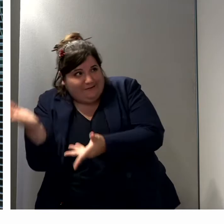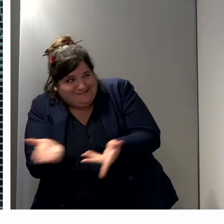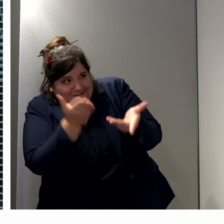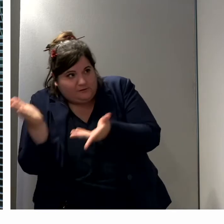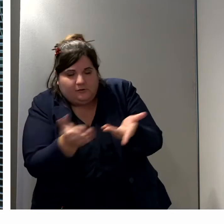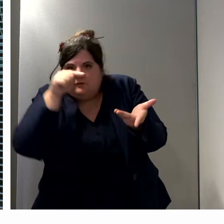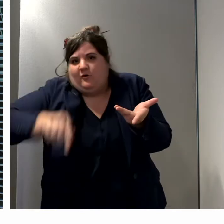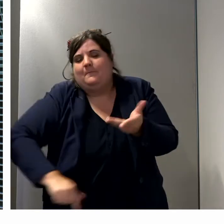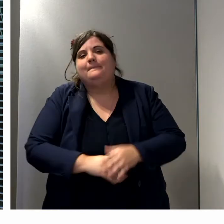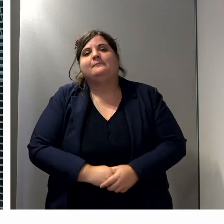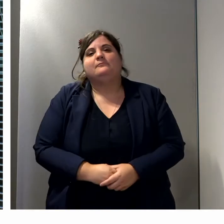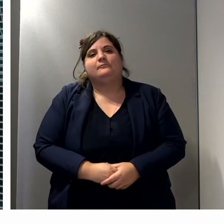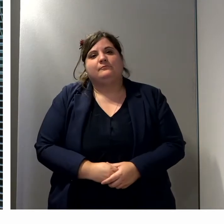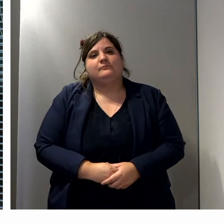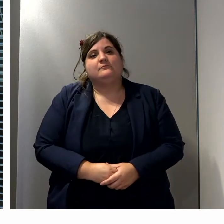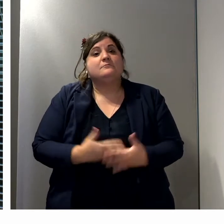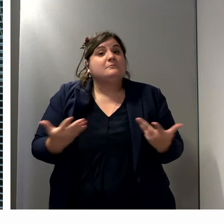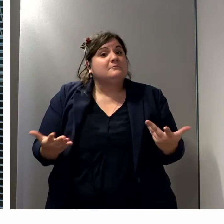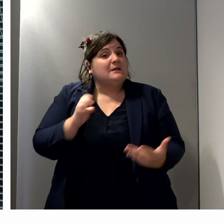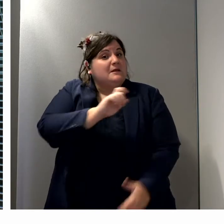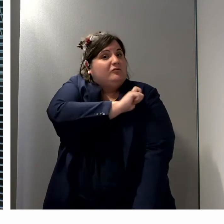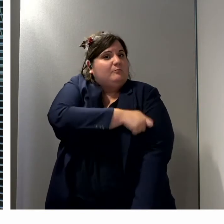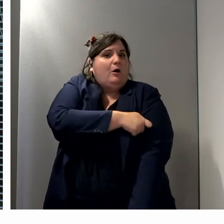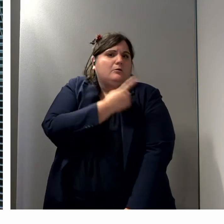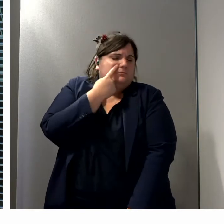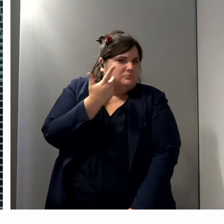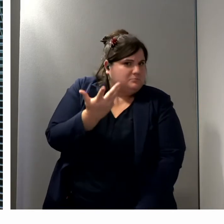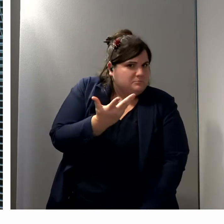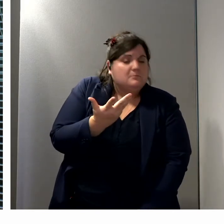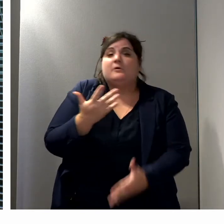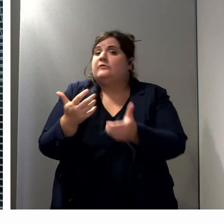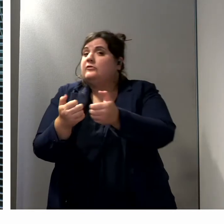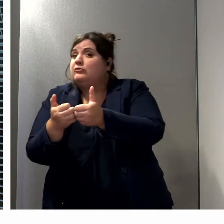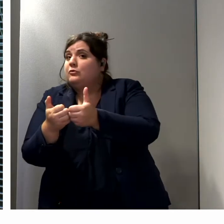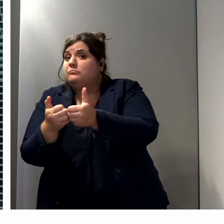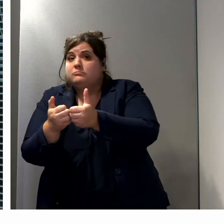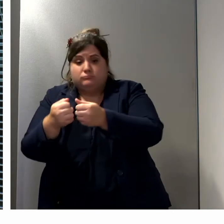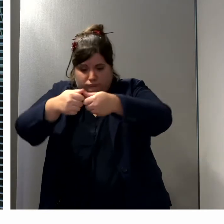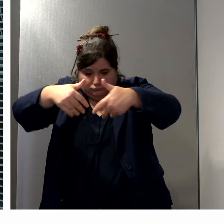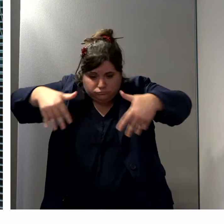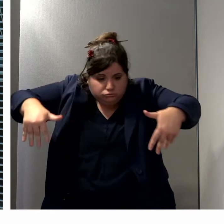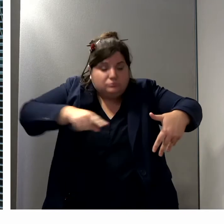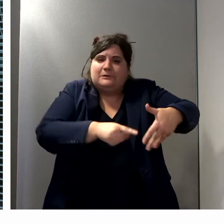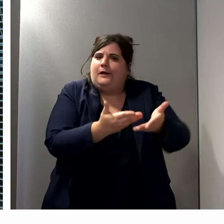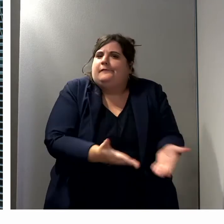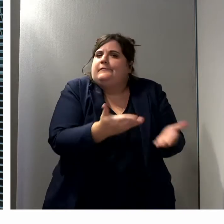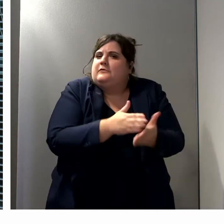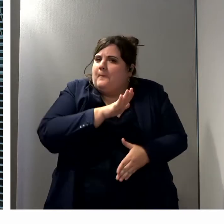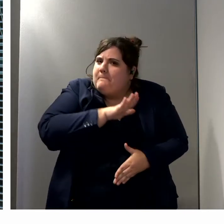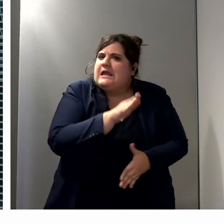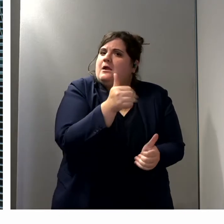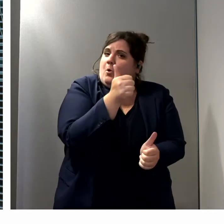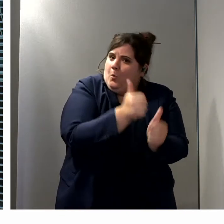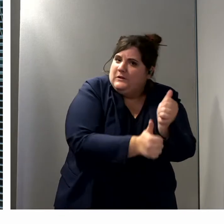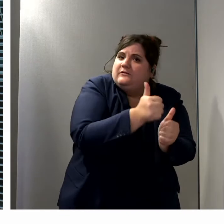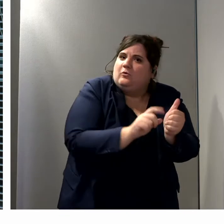L'e-sport est une forme un petit peu particulière de pratique des jeux vidéo. Hein. C'est dans le contexte de compétition, mais évidemment, la pratique